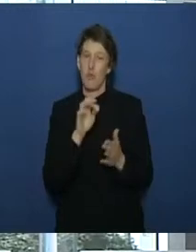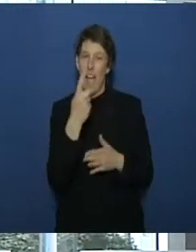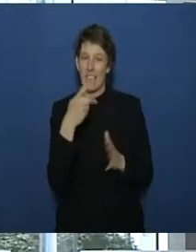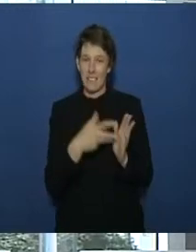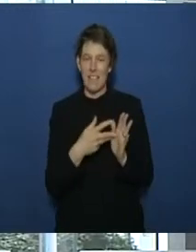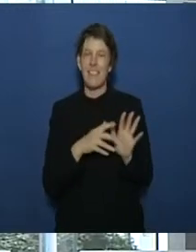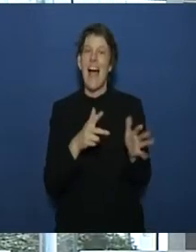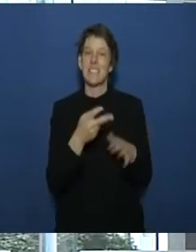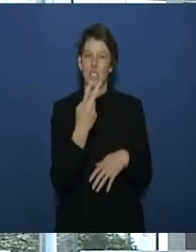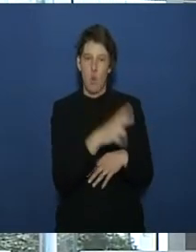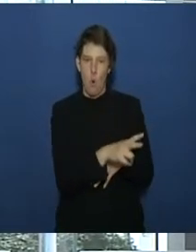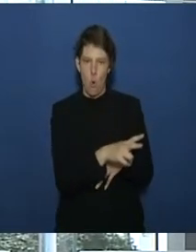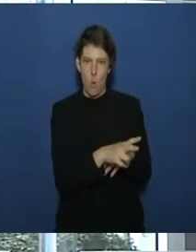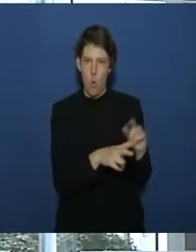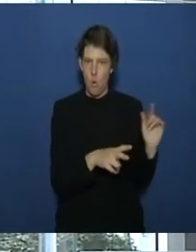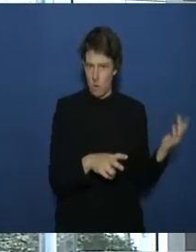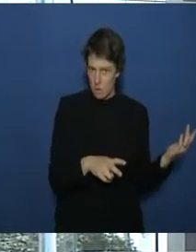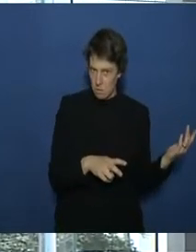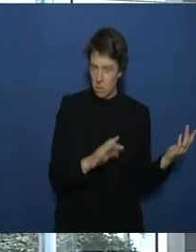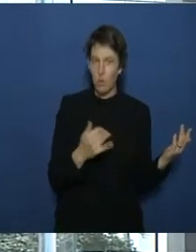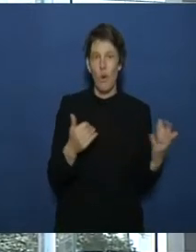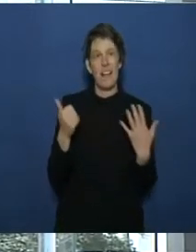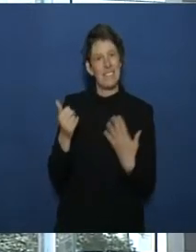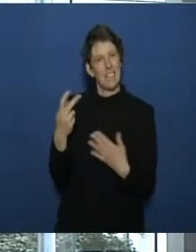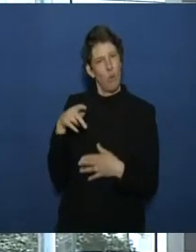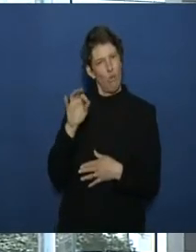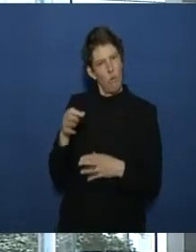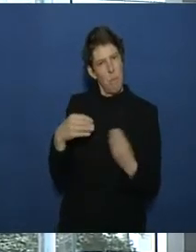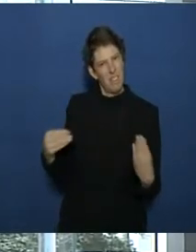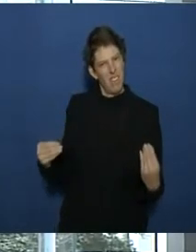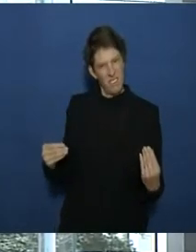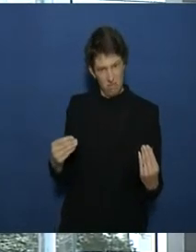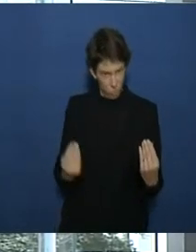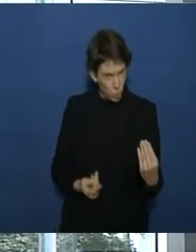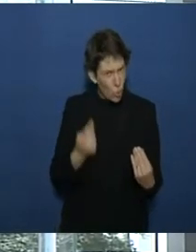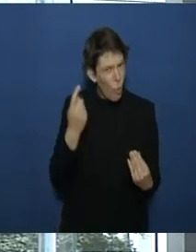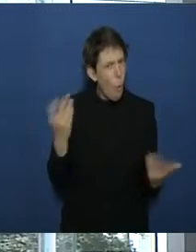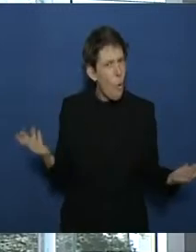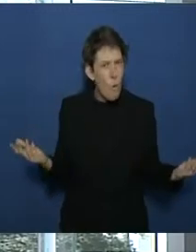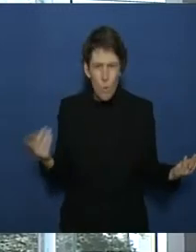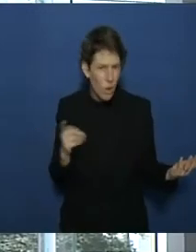6 Euro für das Material nicht viel zu hoch angesetzt?